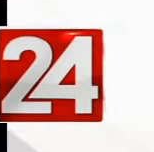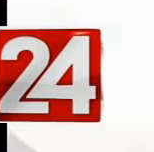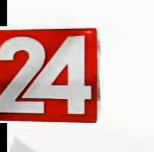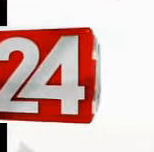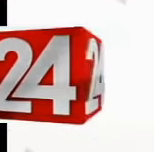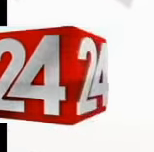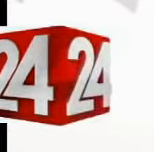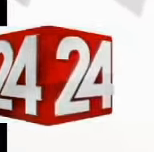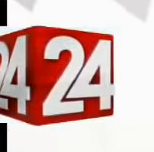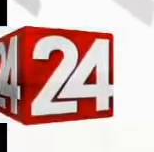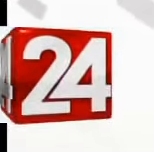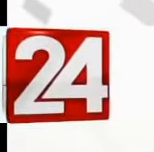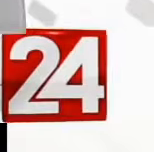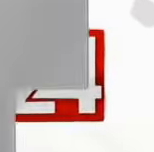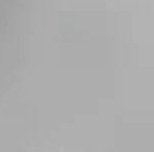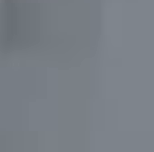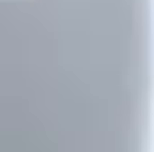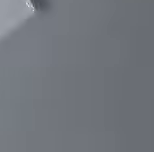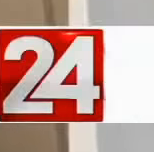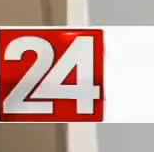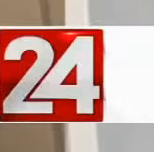Johnson.